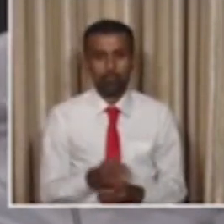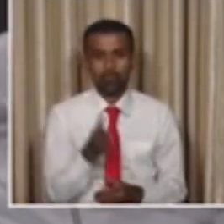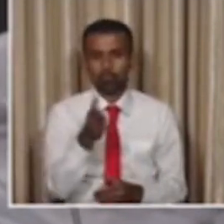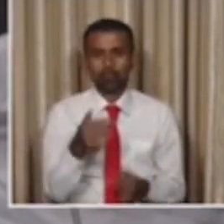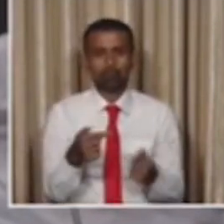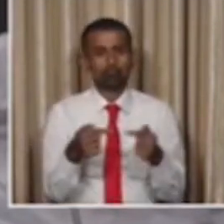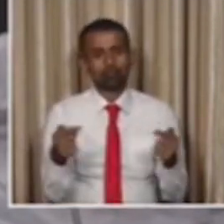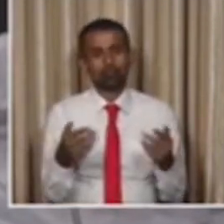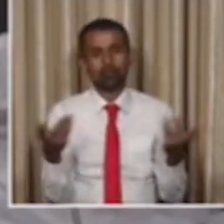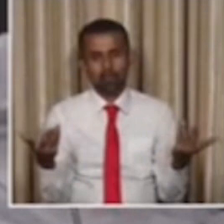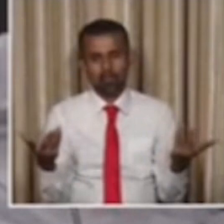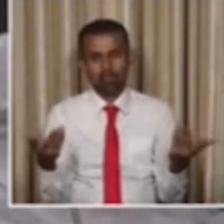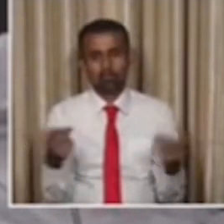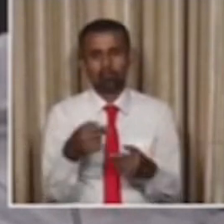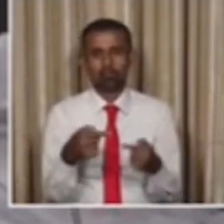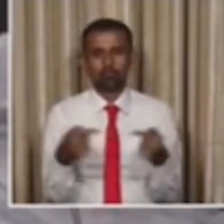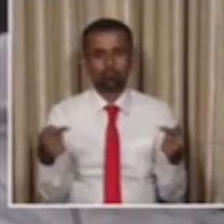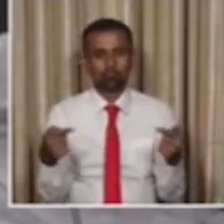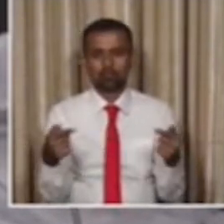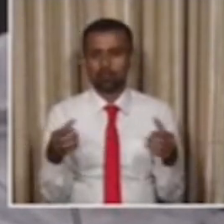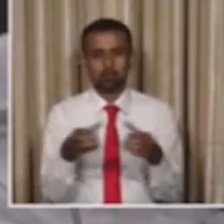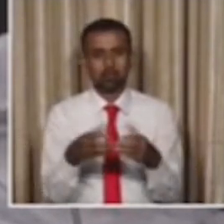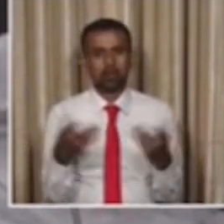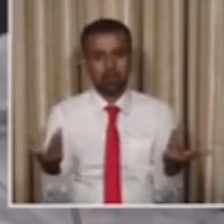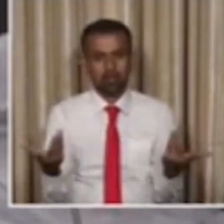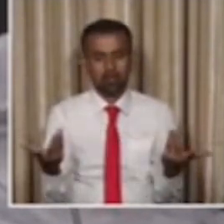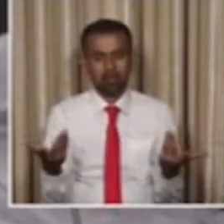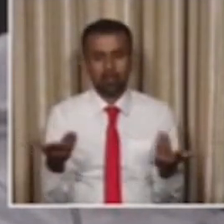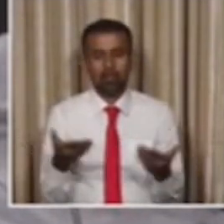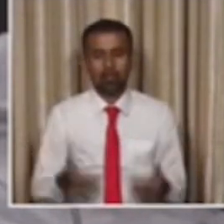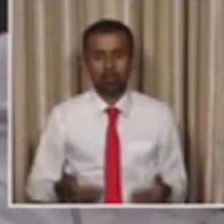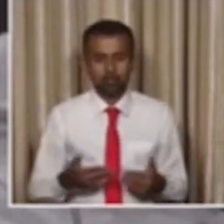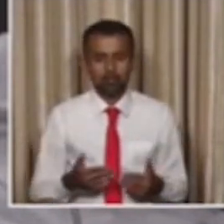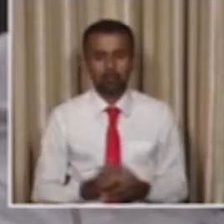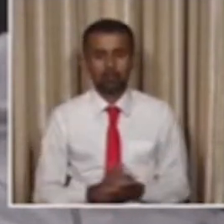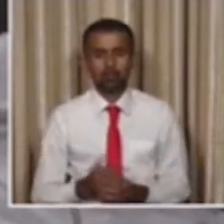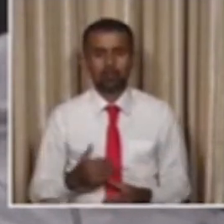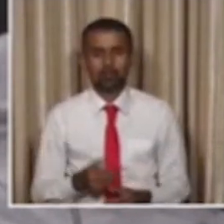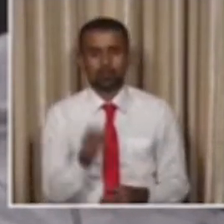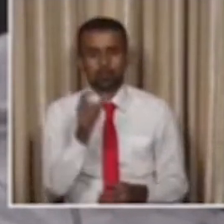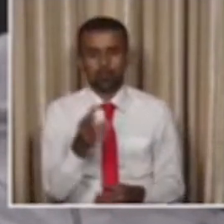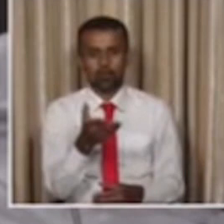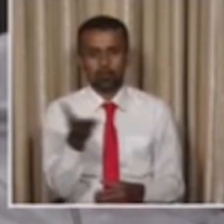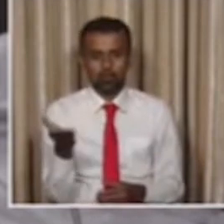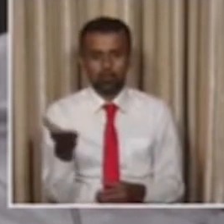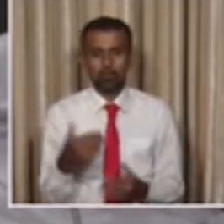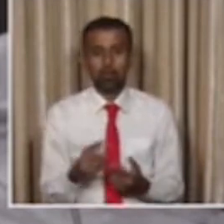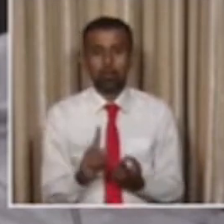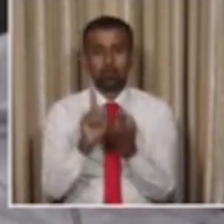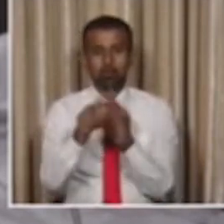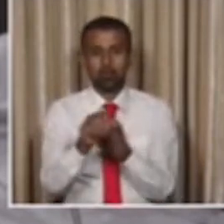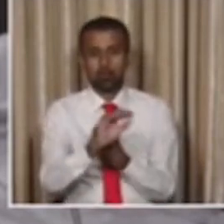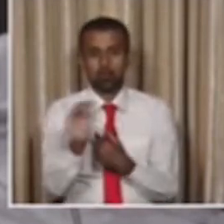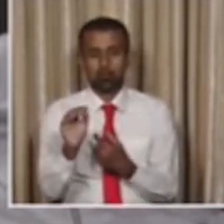නැහැ. ඔබතුමාලා විපක්ෂයක් කියලා එකක් නැහැ. අද වෙලා තියෙන එකයි අපේ ඔබතුමාලා මෙහෙන් ගියාට පස්සේ